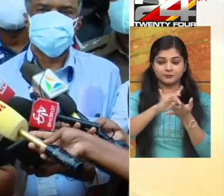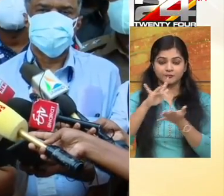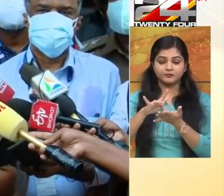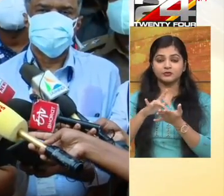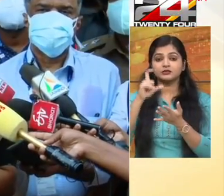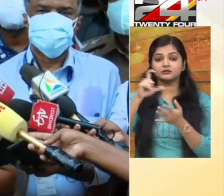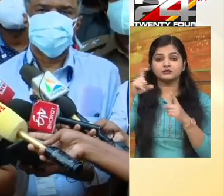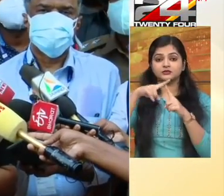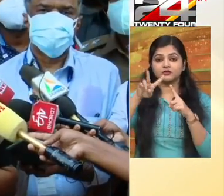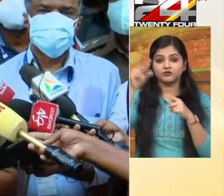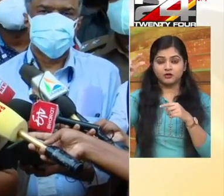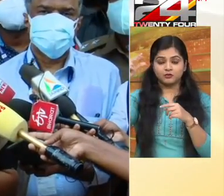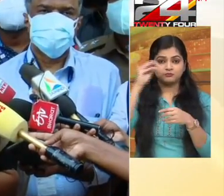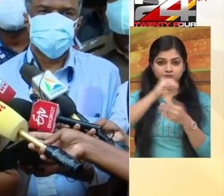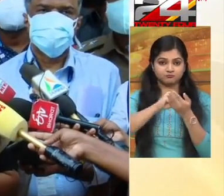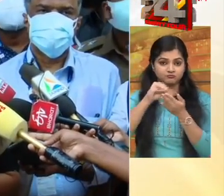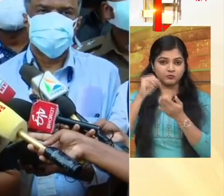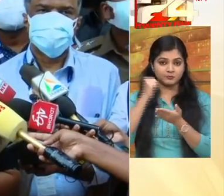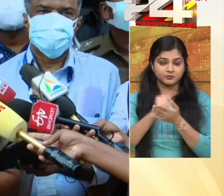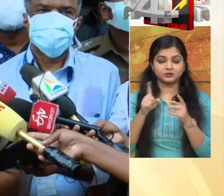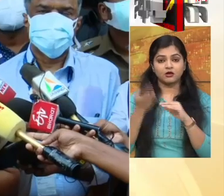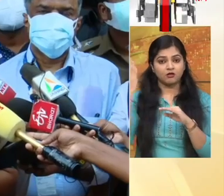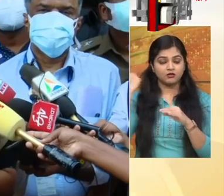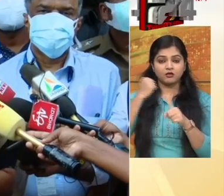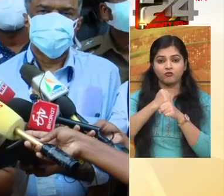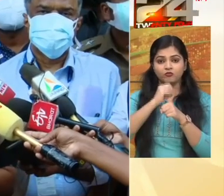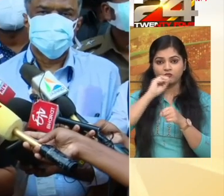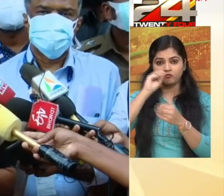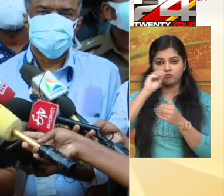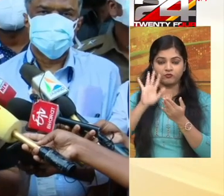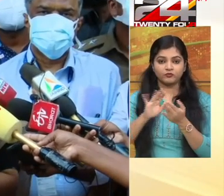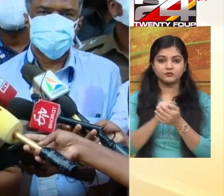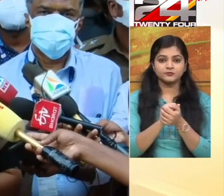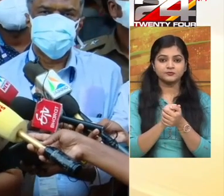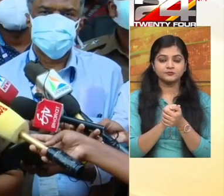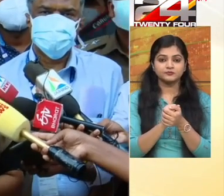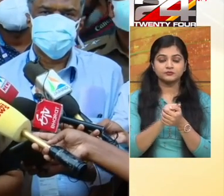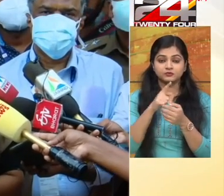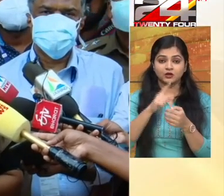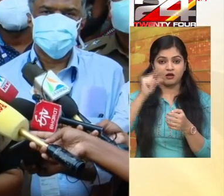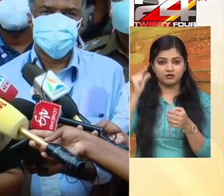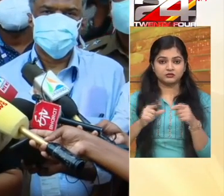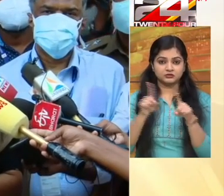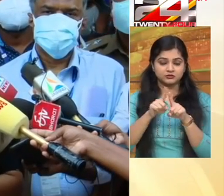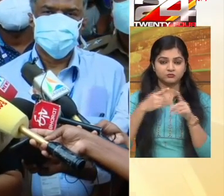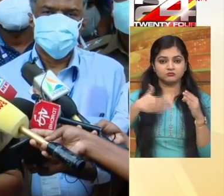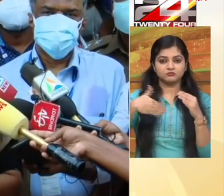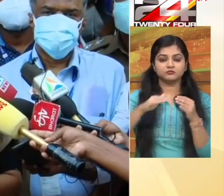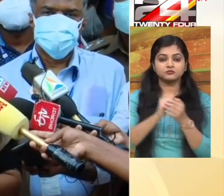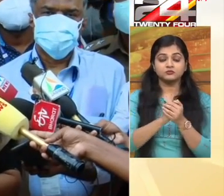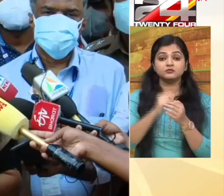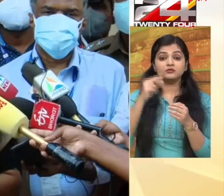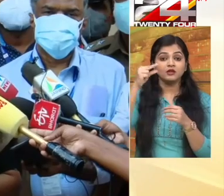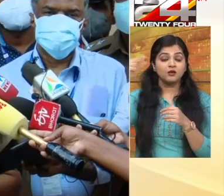CCTV ക്യാമറകൾ സ്ഥാപിക്കണം എന്നുള്ള ഒരു നിർദ്ദേശം നേരത്തെ തന്നെ സർക്കാർ കൊടുത്തിരുന്നു. അപ്പോൾ ഏതായാലും അത് അനിവാര്യമായിട്ടുള്ളൊരു കാര്യമാണ്. ഇല്ലാത്ത ഇടങ്ങളിൽ,